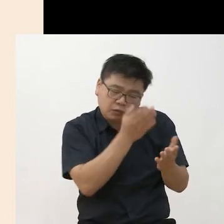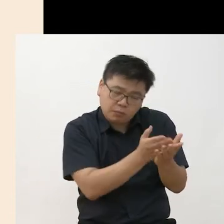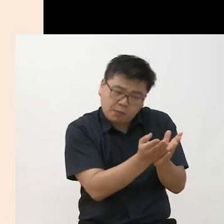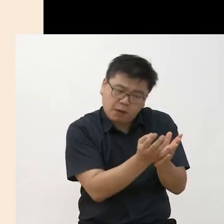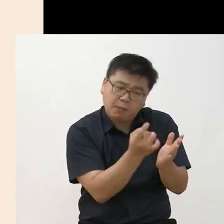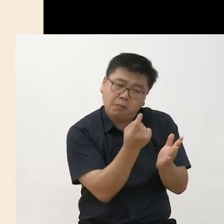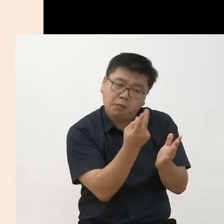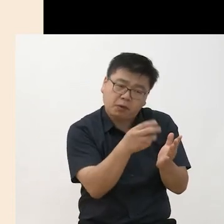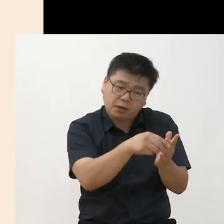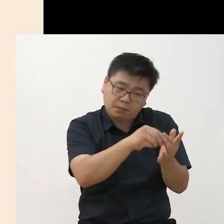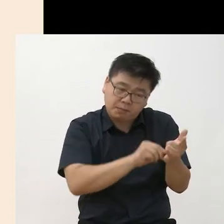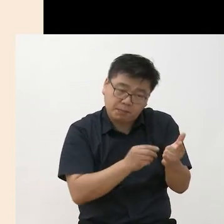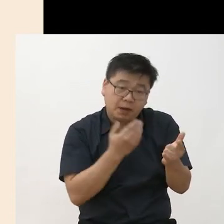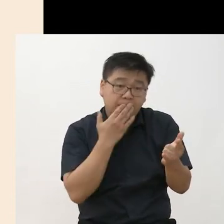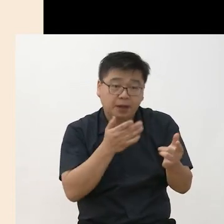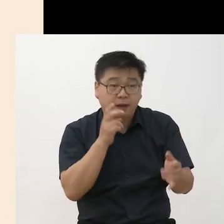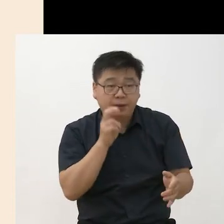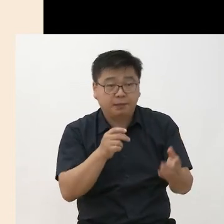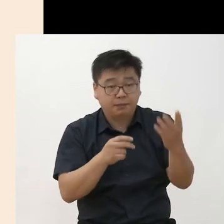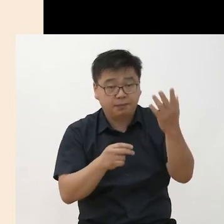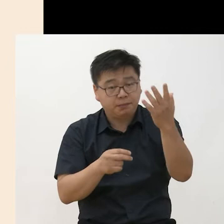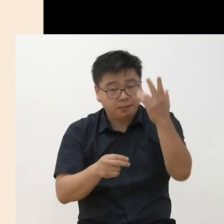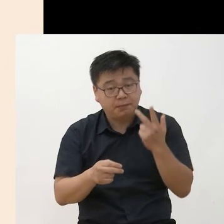유념하여 주시기 바랍니다.